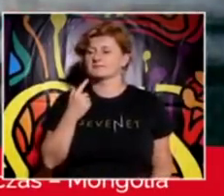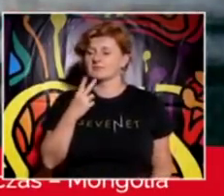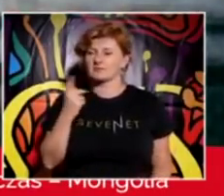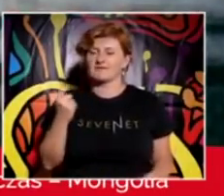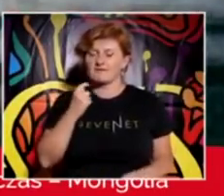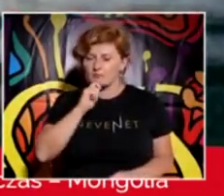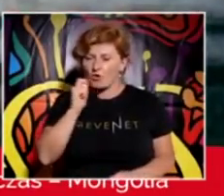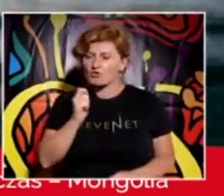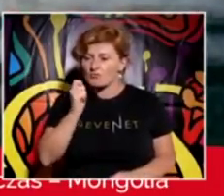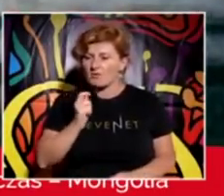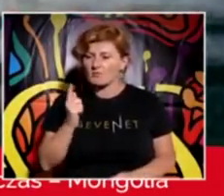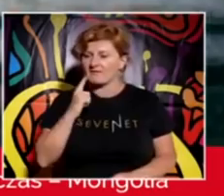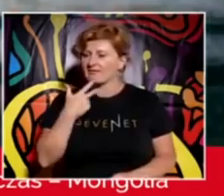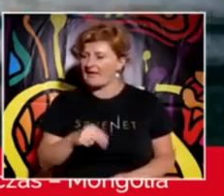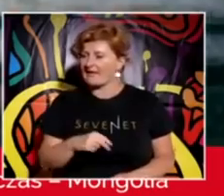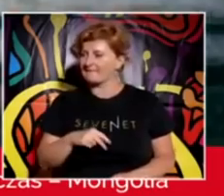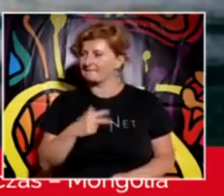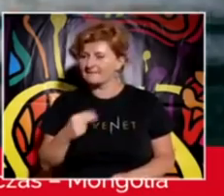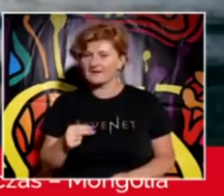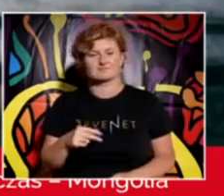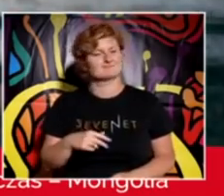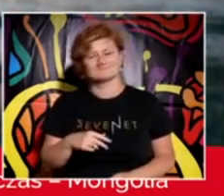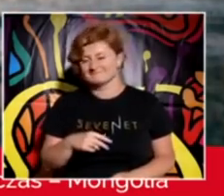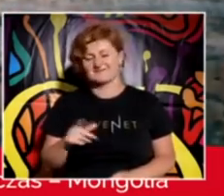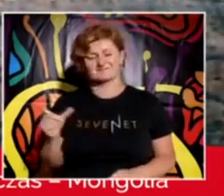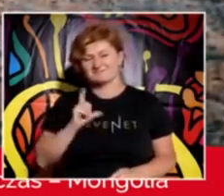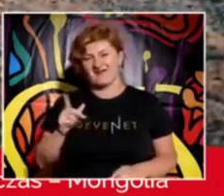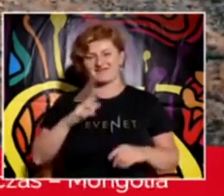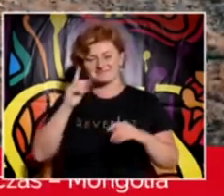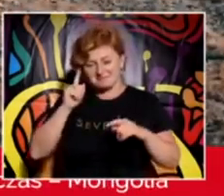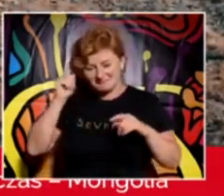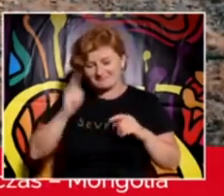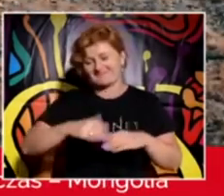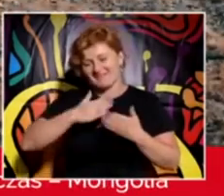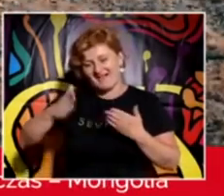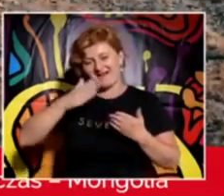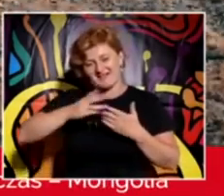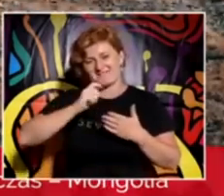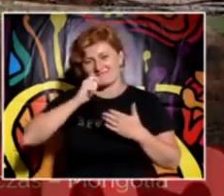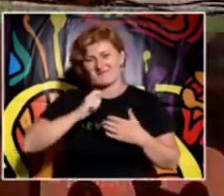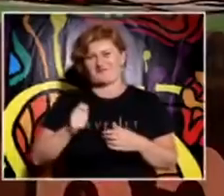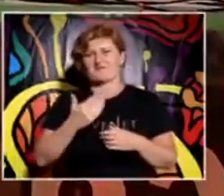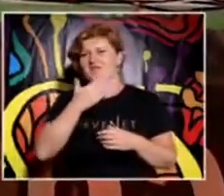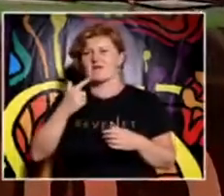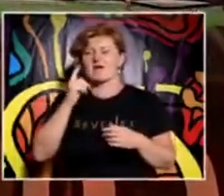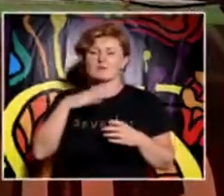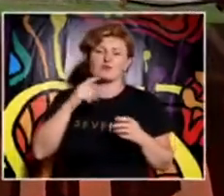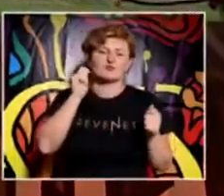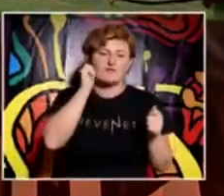już ani grosza? Niestety w tej parze nie ma takiej osoby. No ładne.